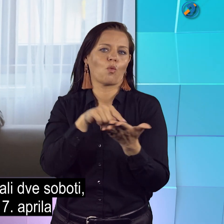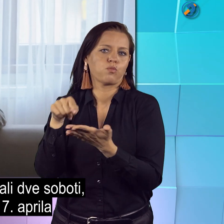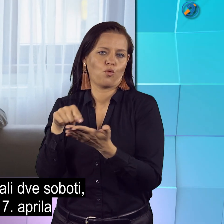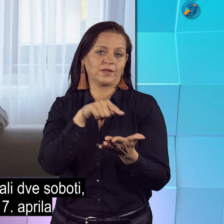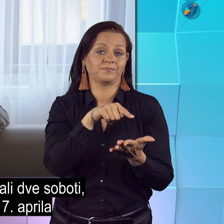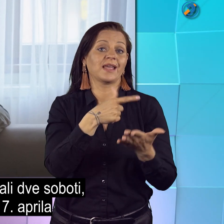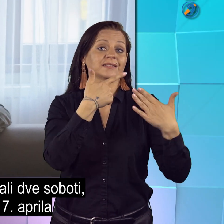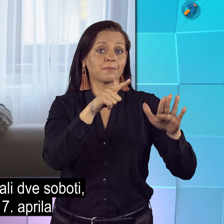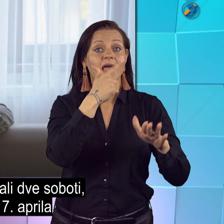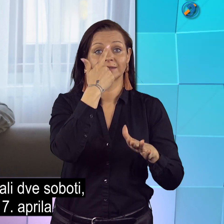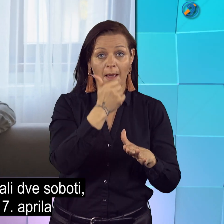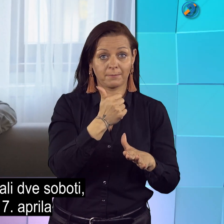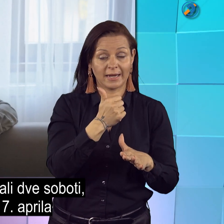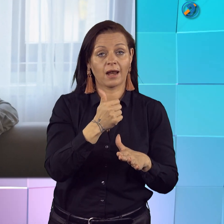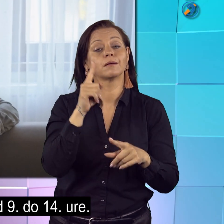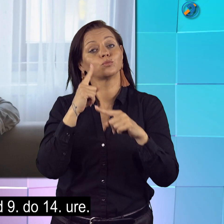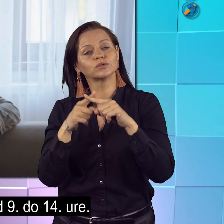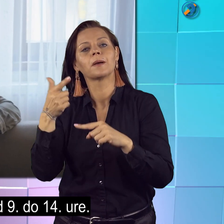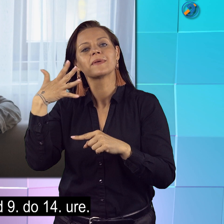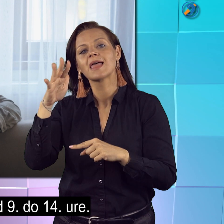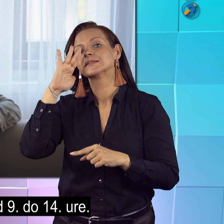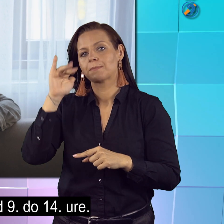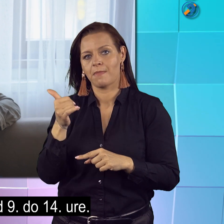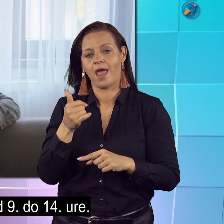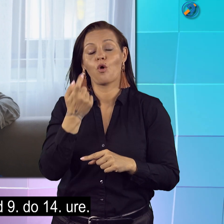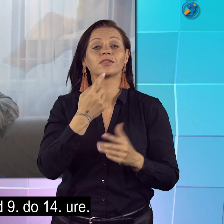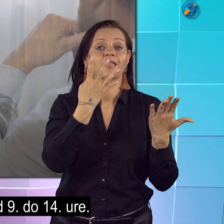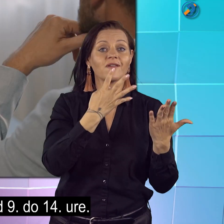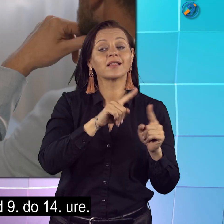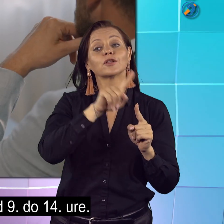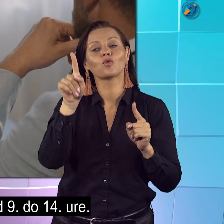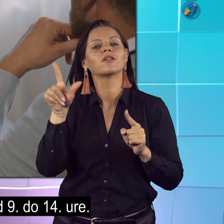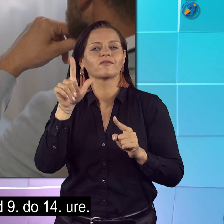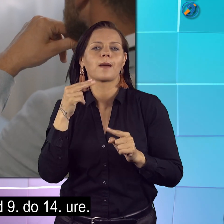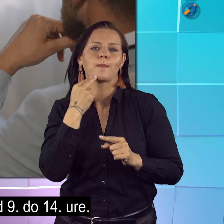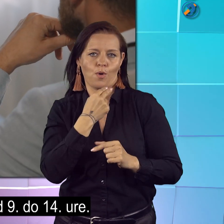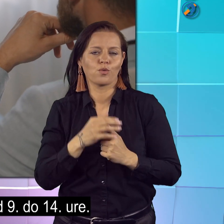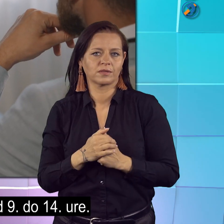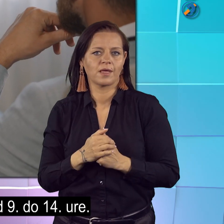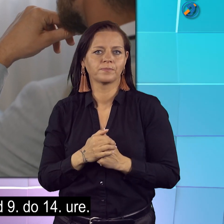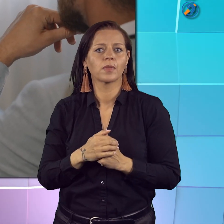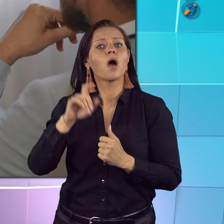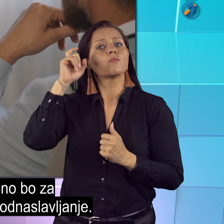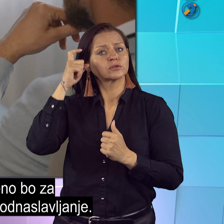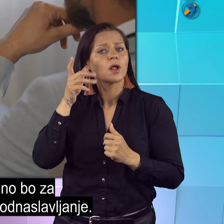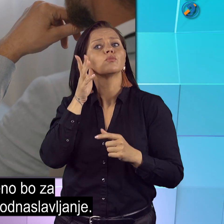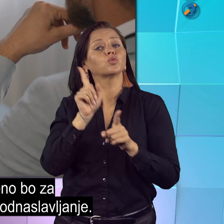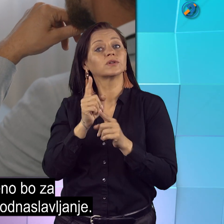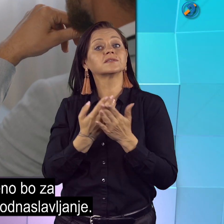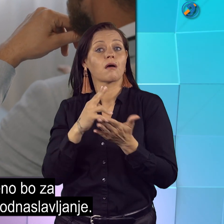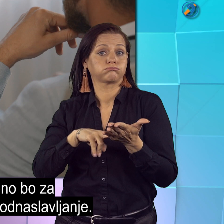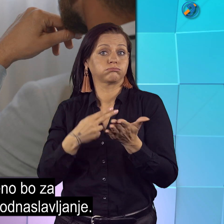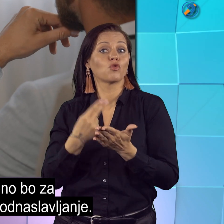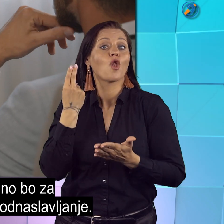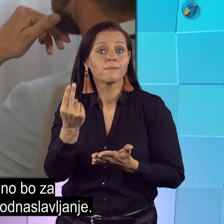soboti, in sicer 17. aprila in 15. maja od 9. do 14. ure.